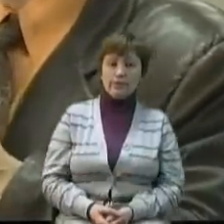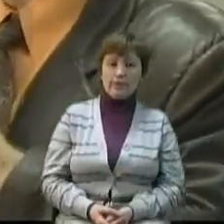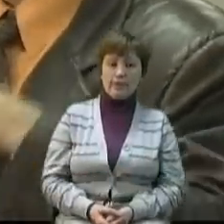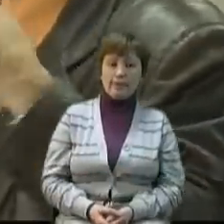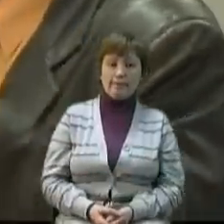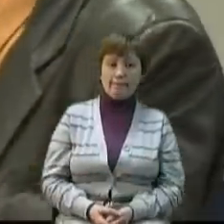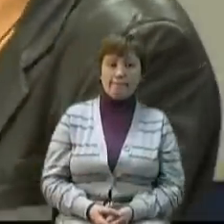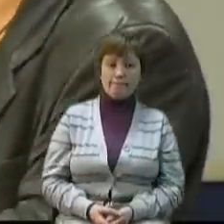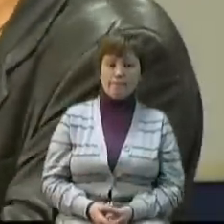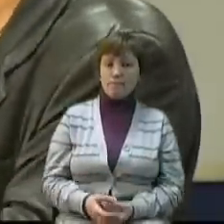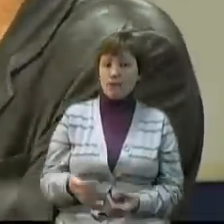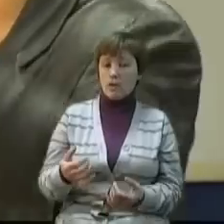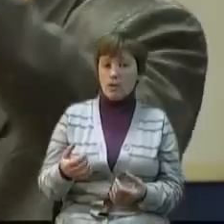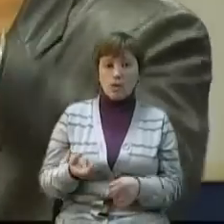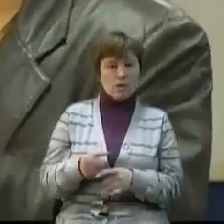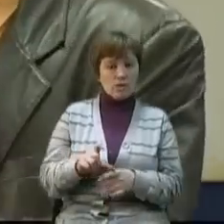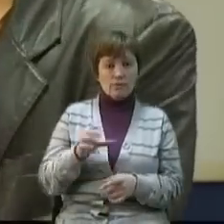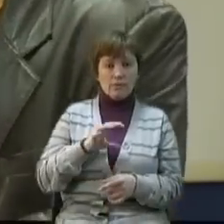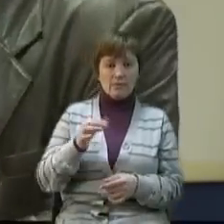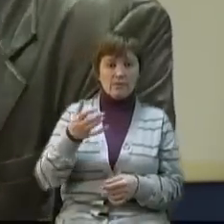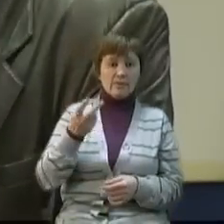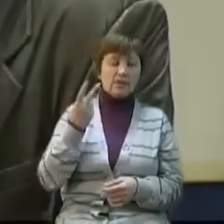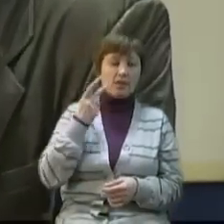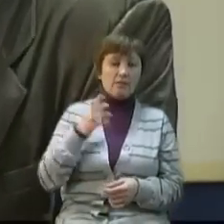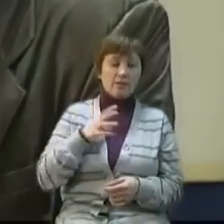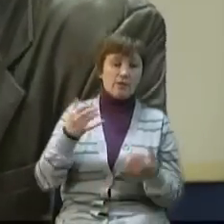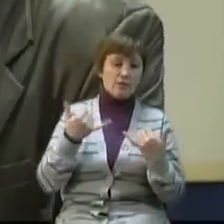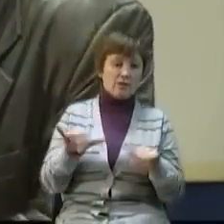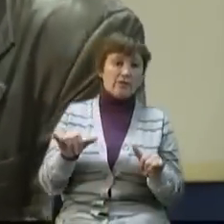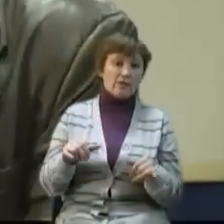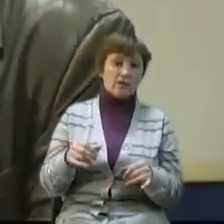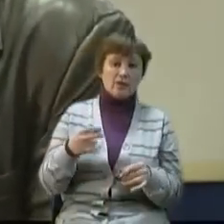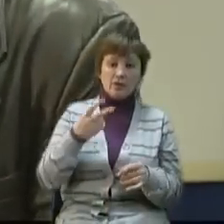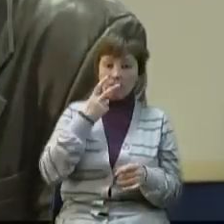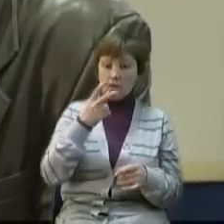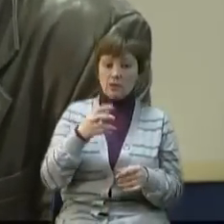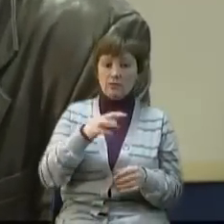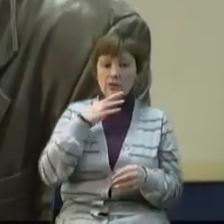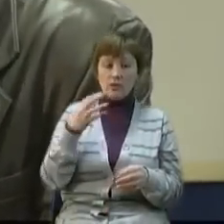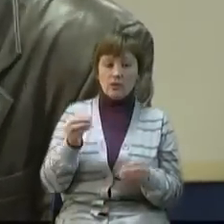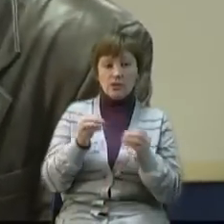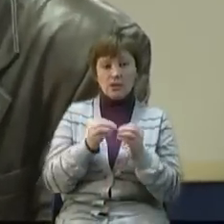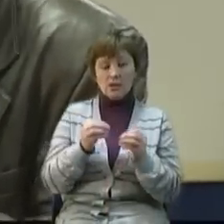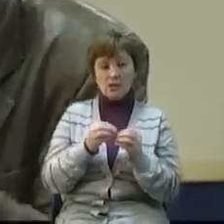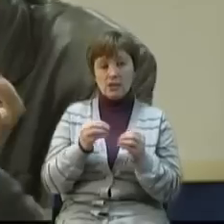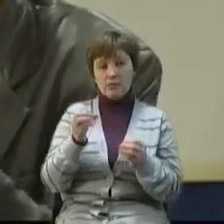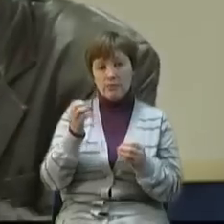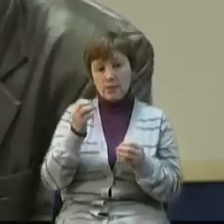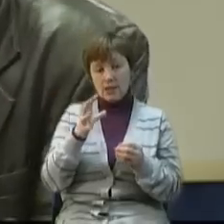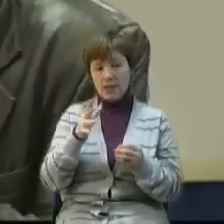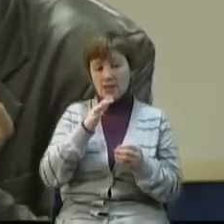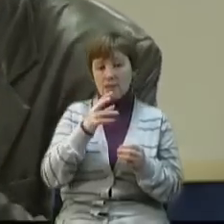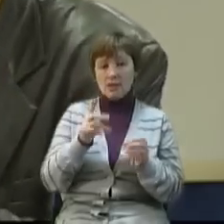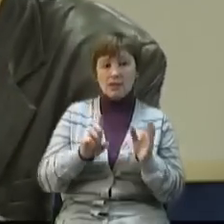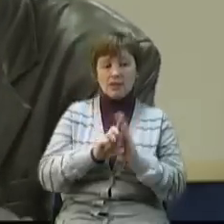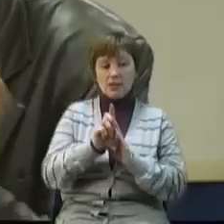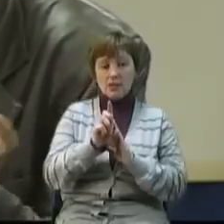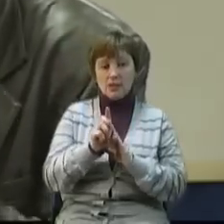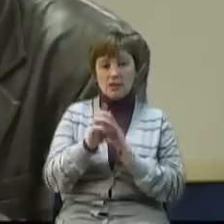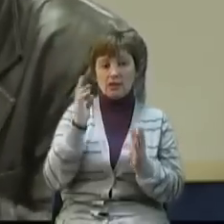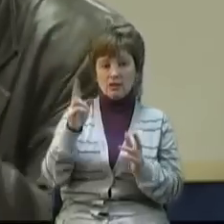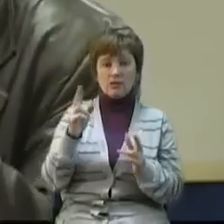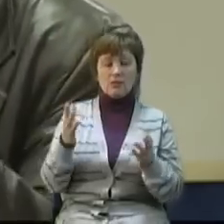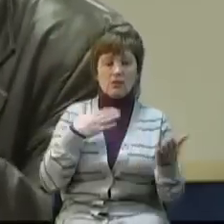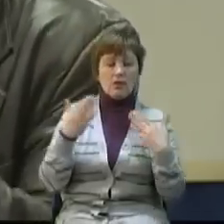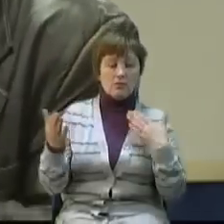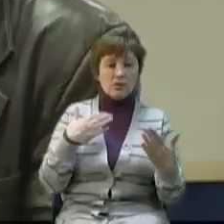Мне это очень было всегда удивительно. Я слежу за некоторыми церквями, ну, по крайней мере, 10-15 лет, с которыми